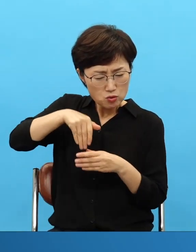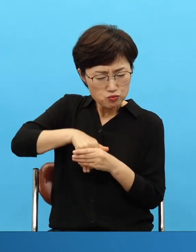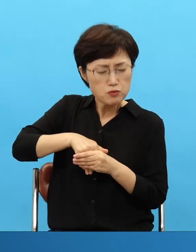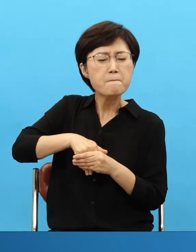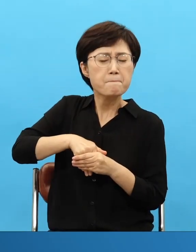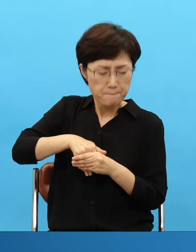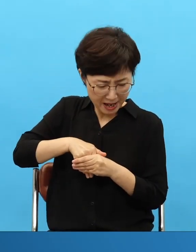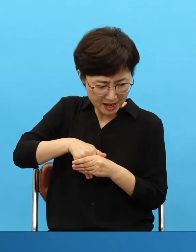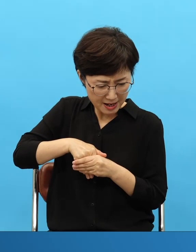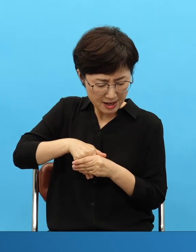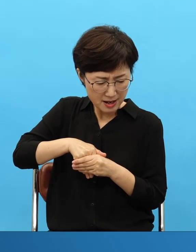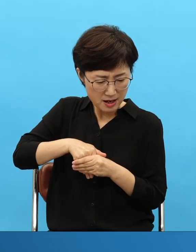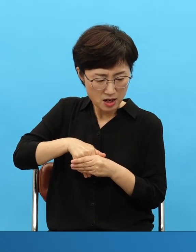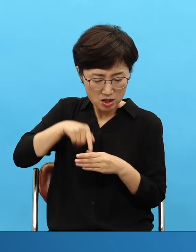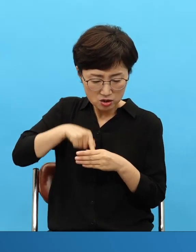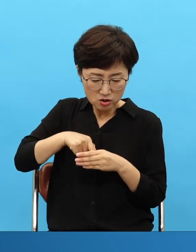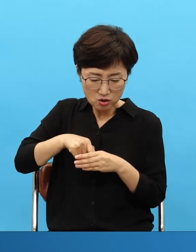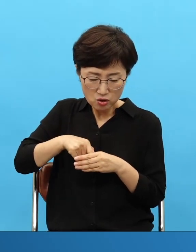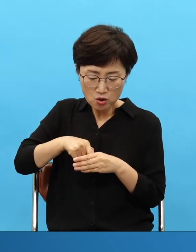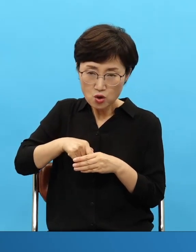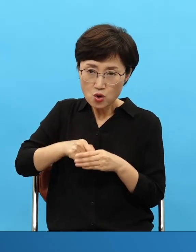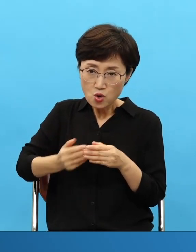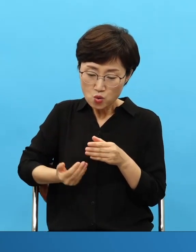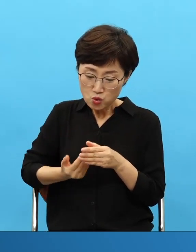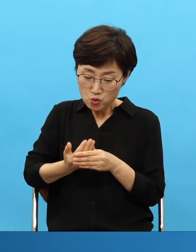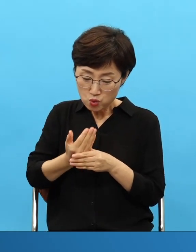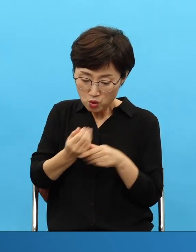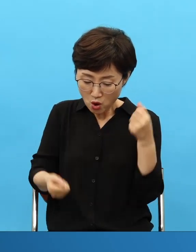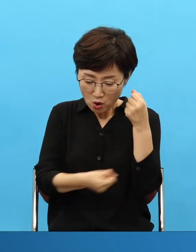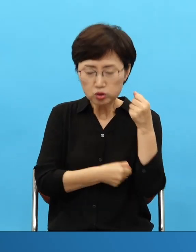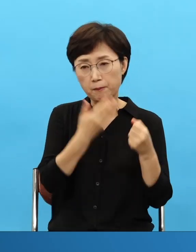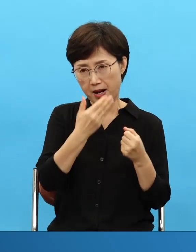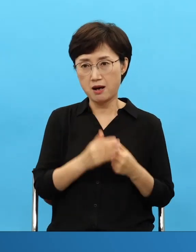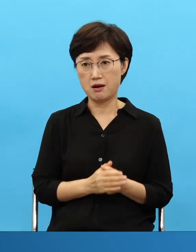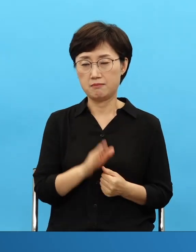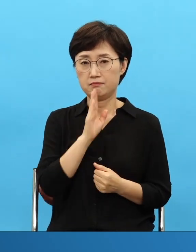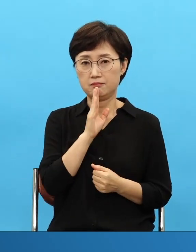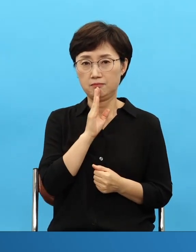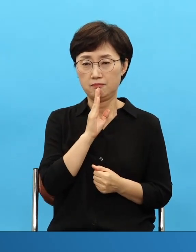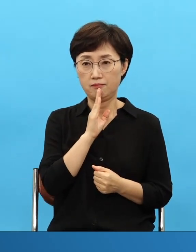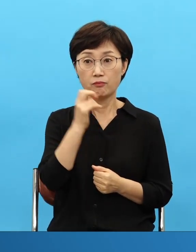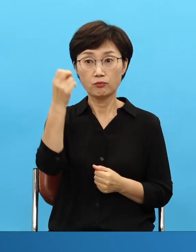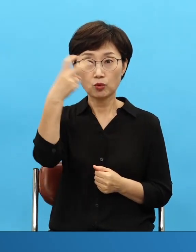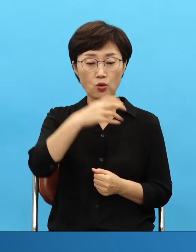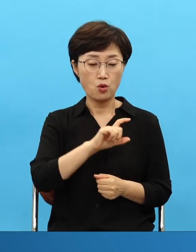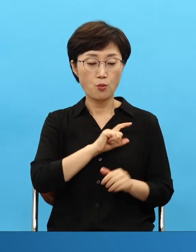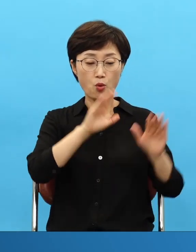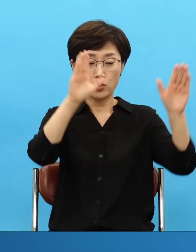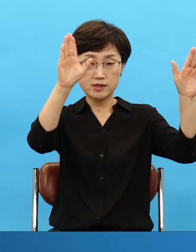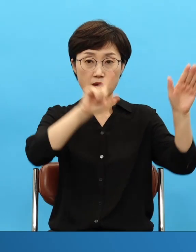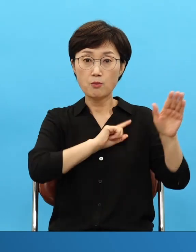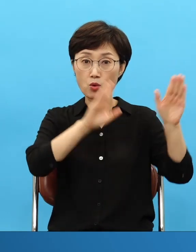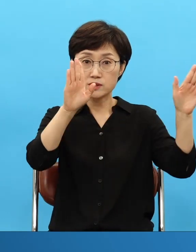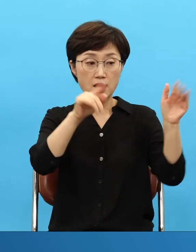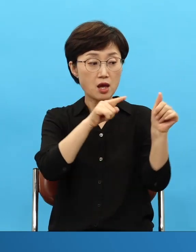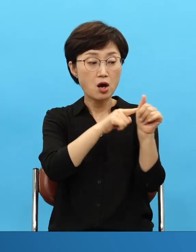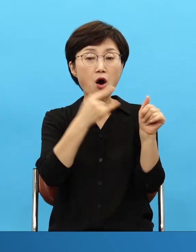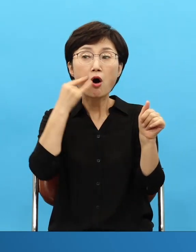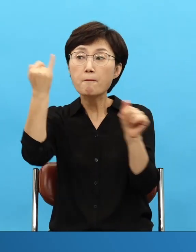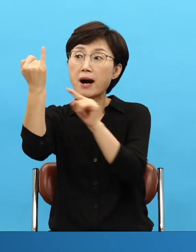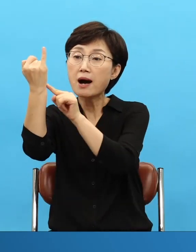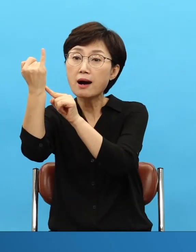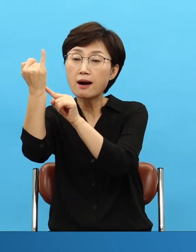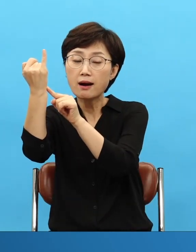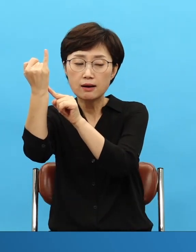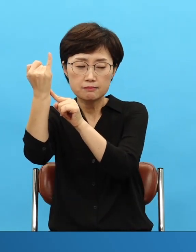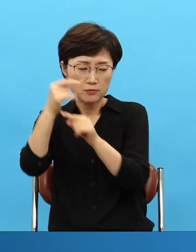of the evidence first. 위기가 왔을 때 모세 어머니가 모세에게 중요한 것을 심은